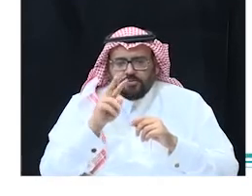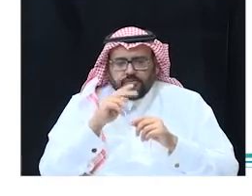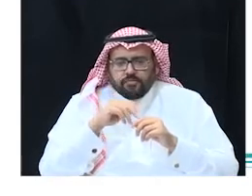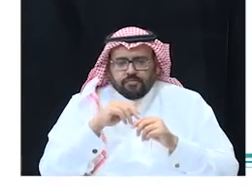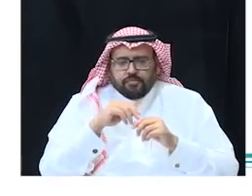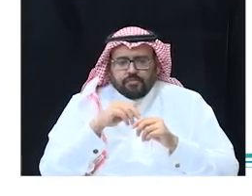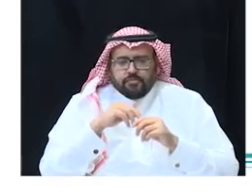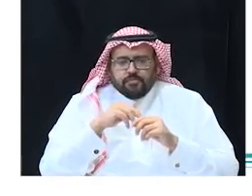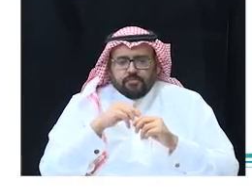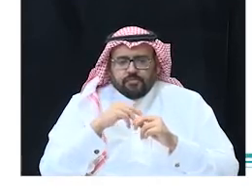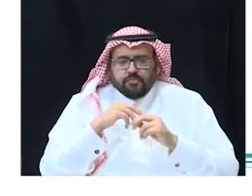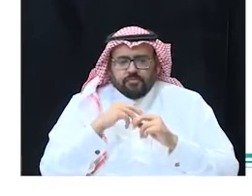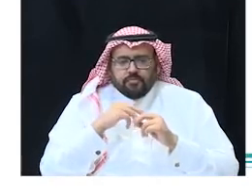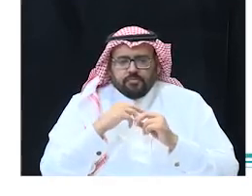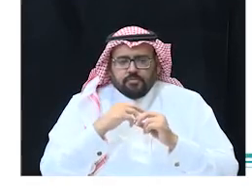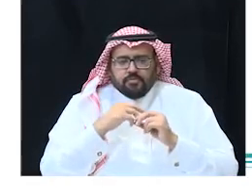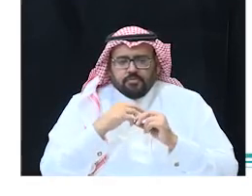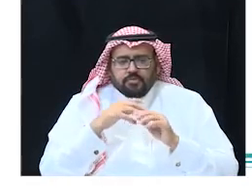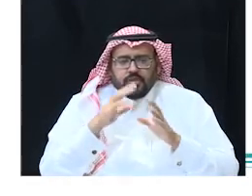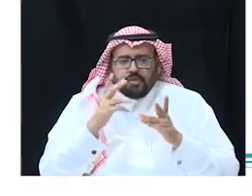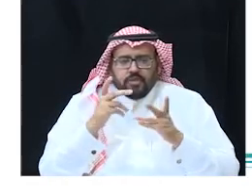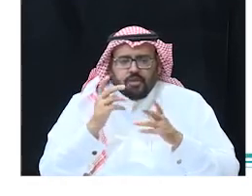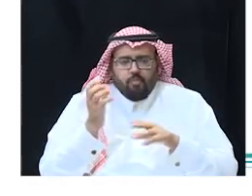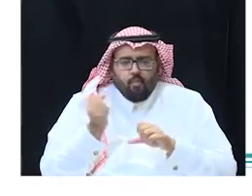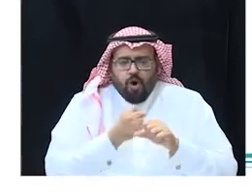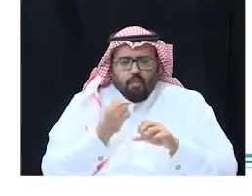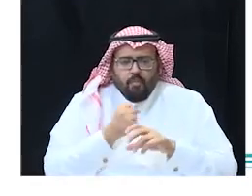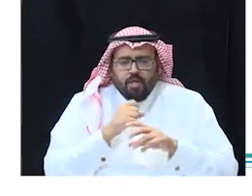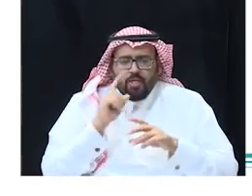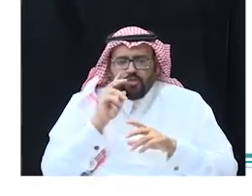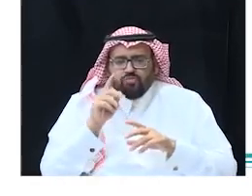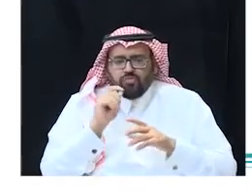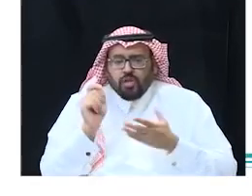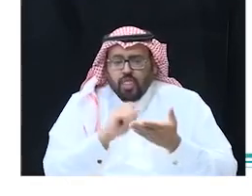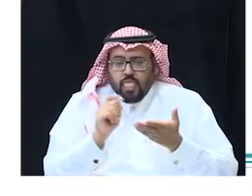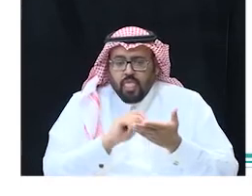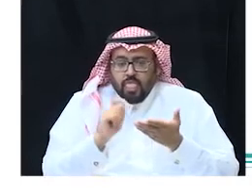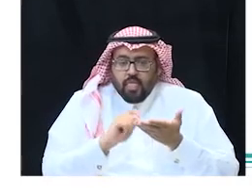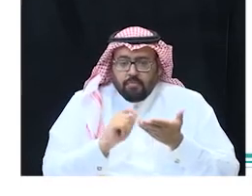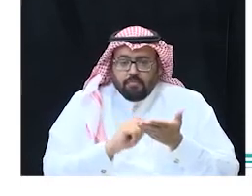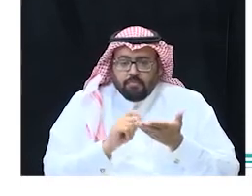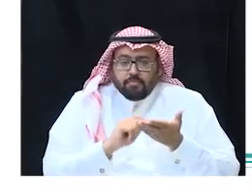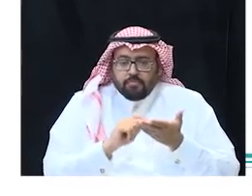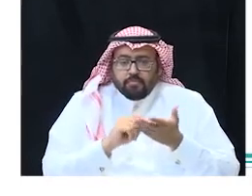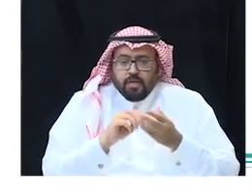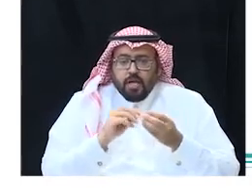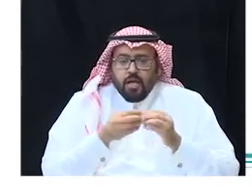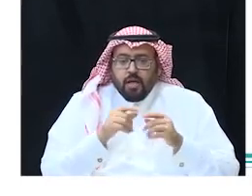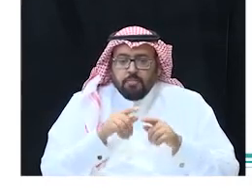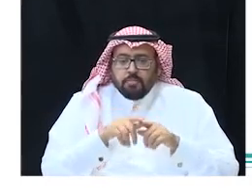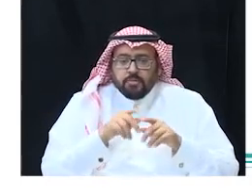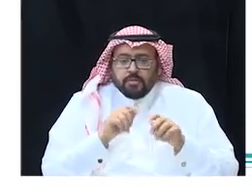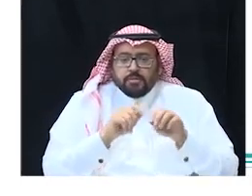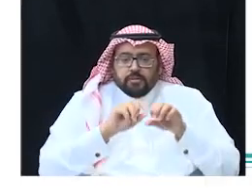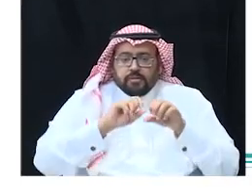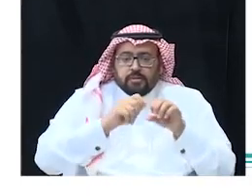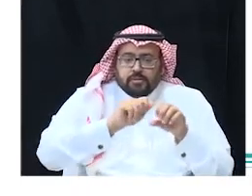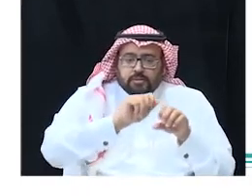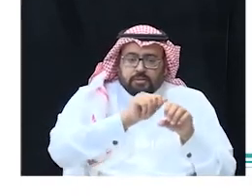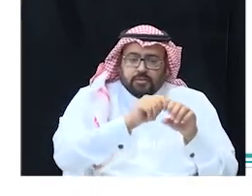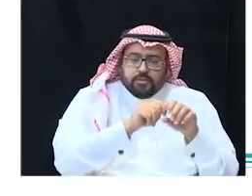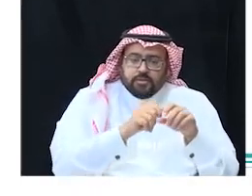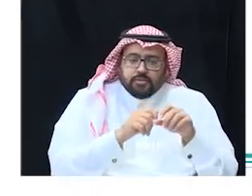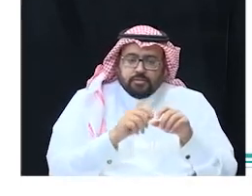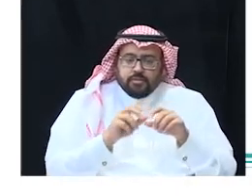أقرأ اللوحة التالية. أي الأجسام يجذبها المغناطيس؟ في عندي